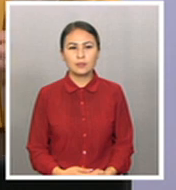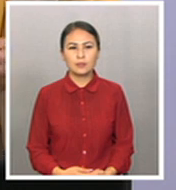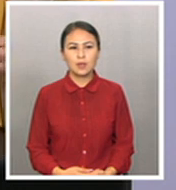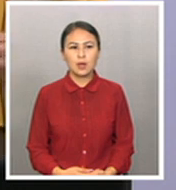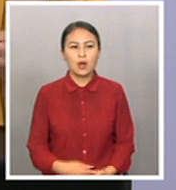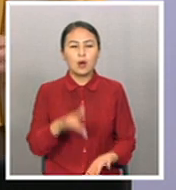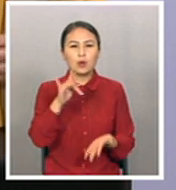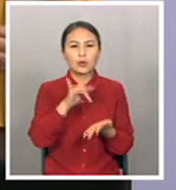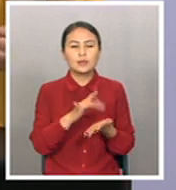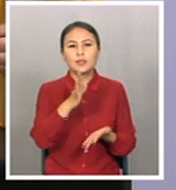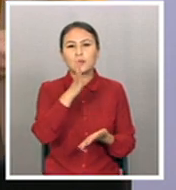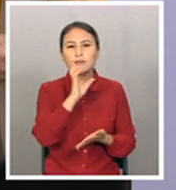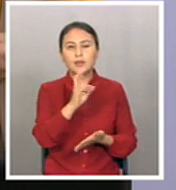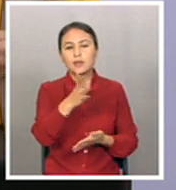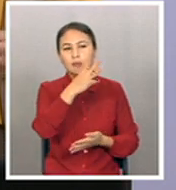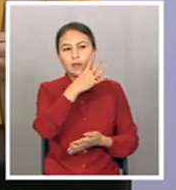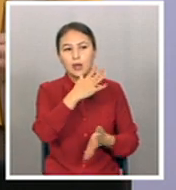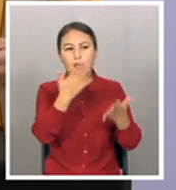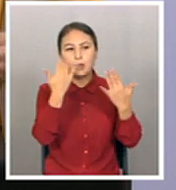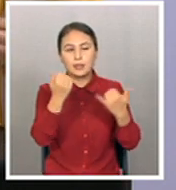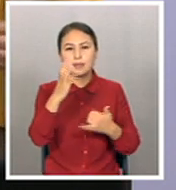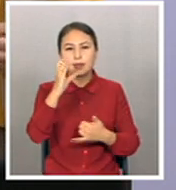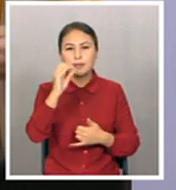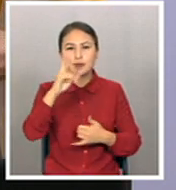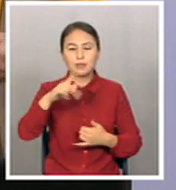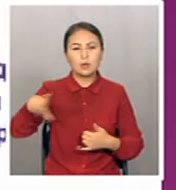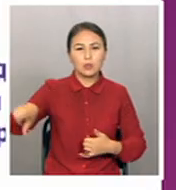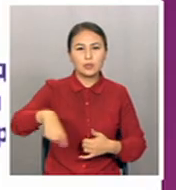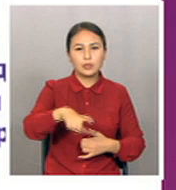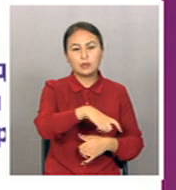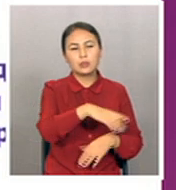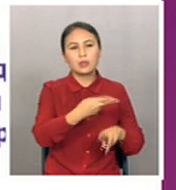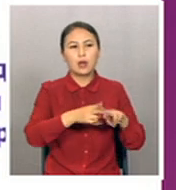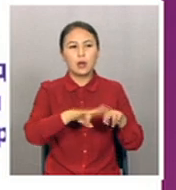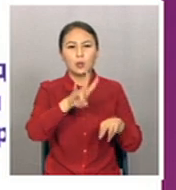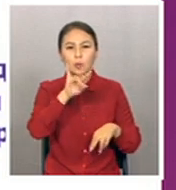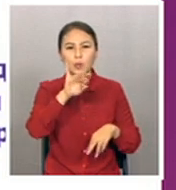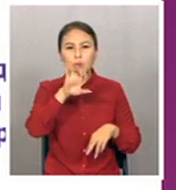Орта ғасырларда қазіргі Есіл өзенінің жағалауындағы